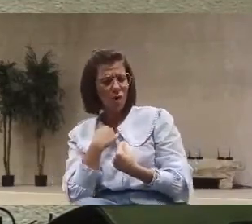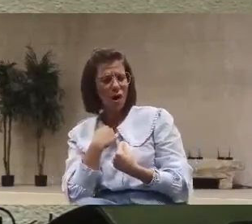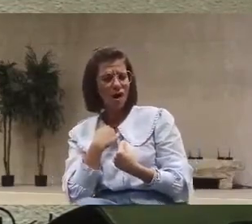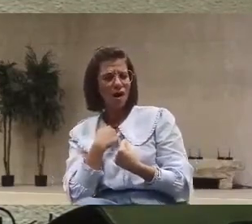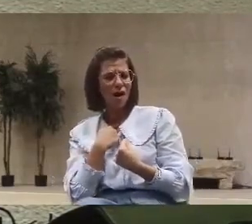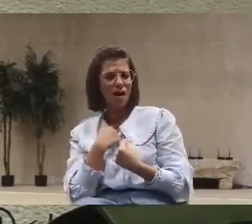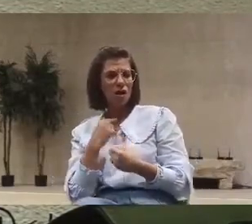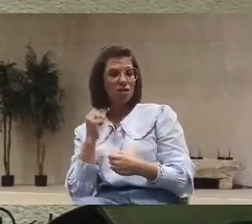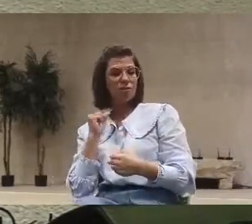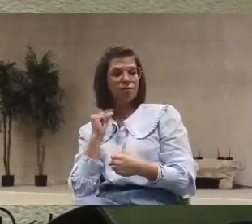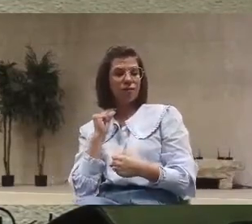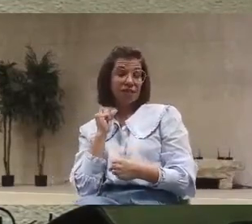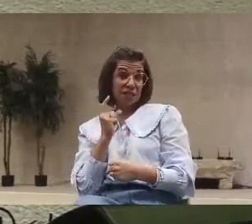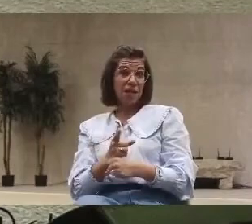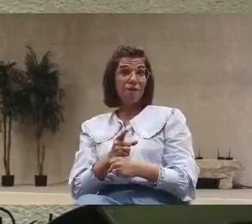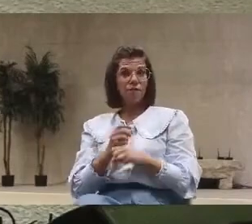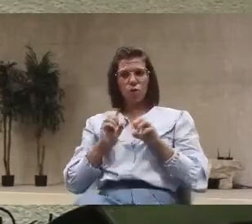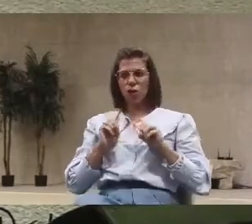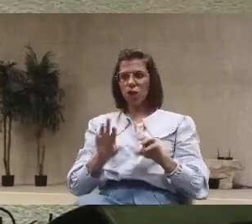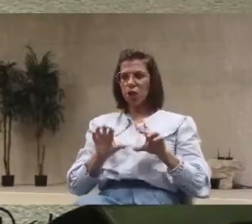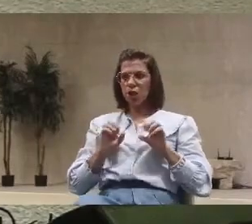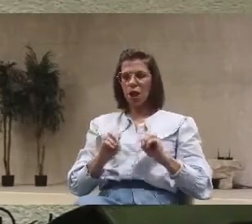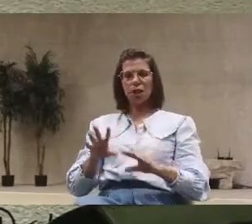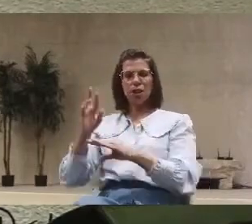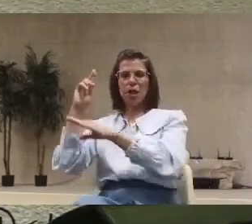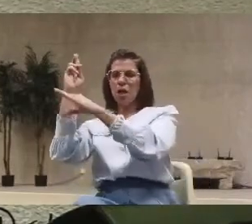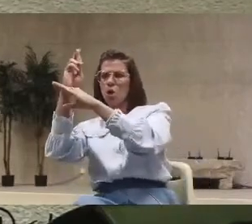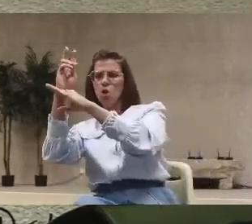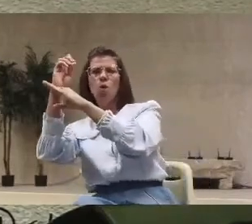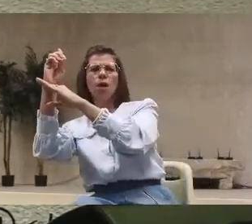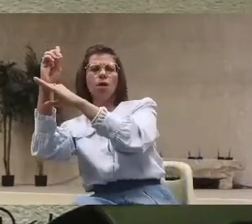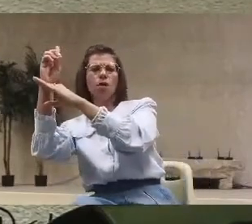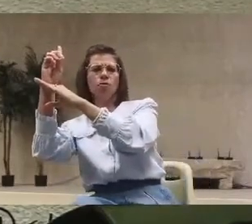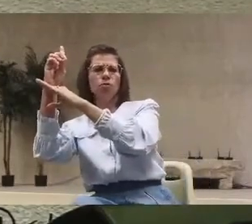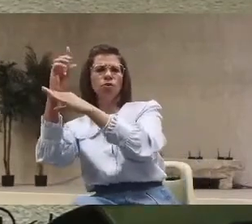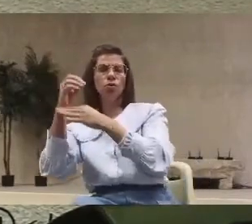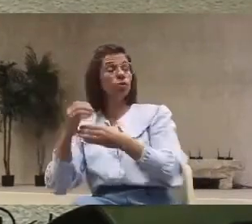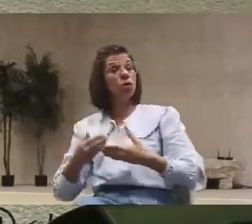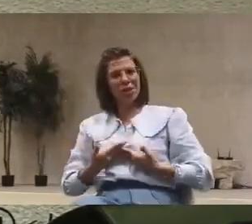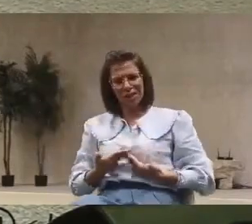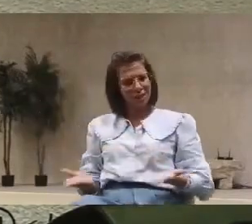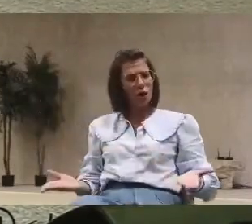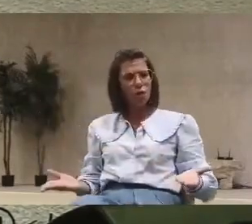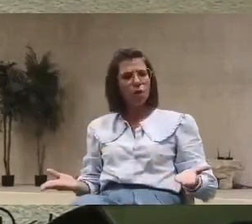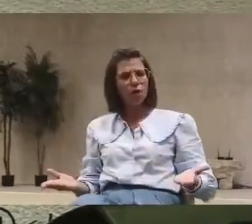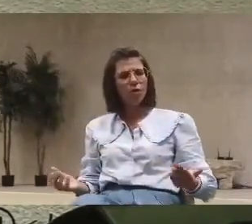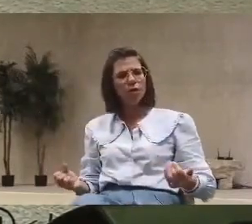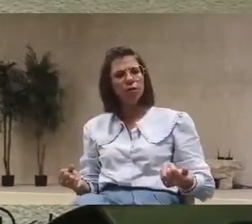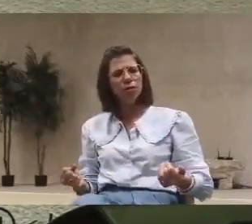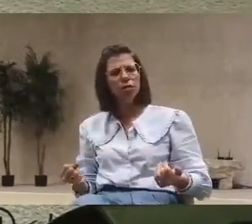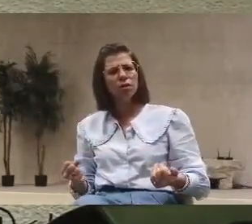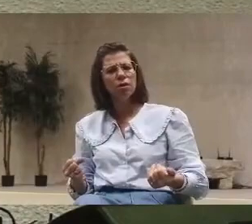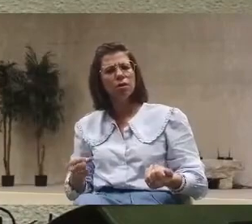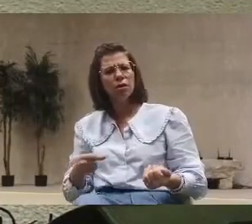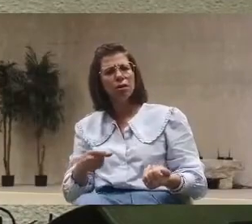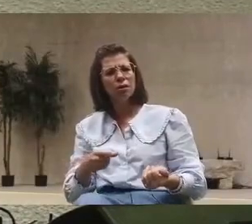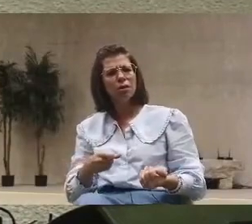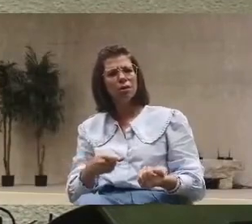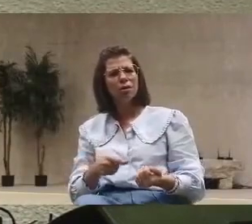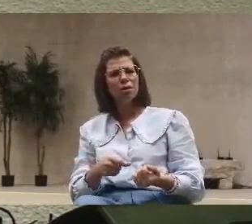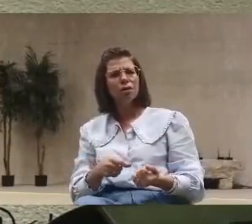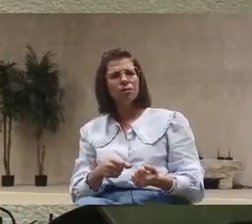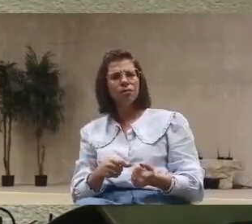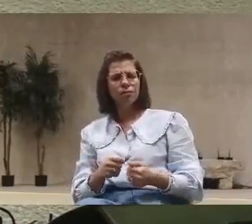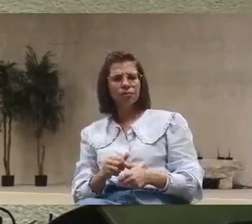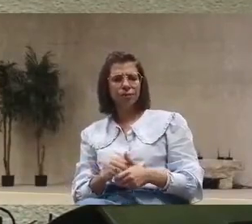attristé j'ai senti la tristesse au-dedans de moi et je sais que c'est la tristesse du Saint-Esprit j'ai senti même de l'irritation au-dedans de